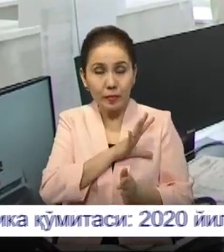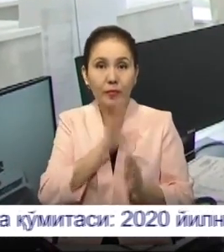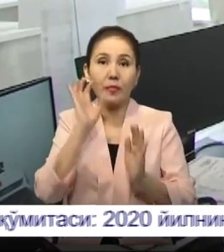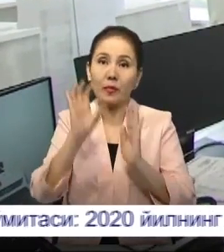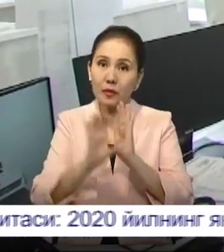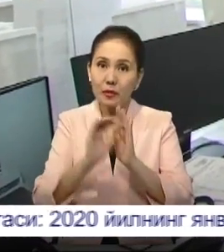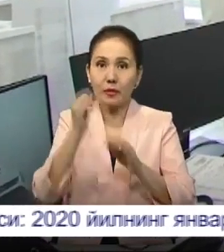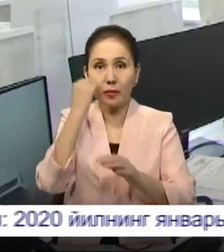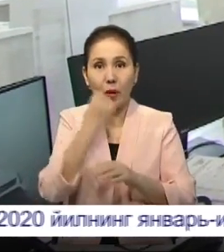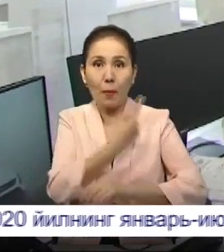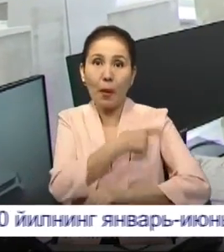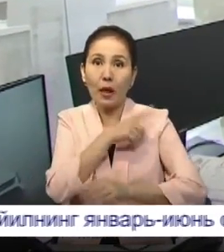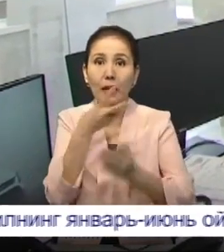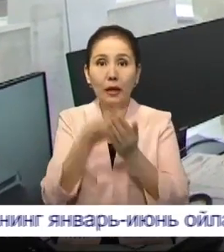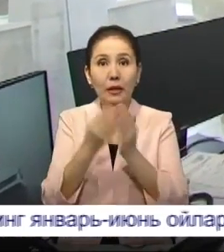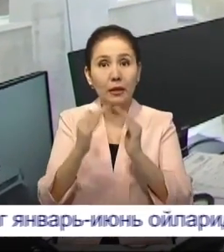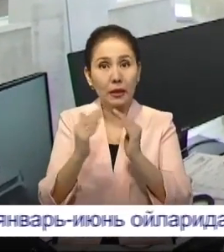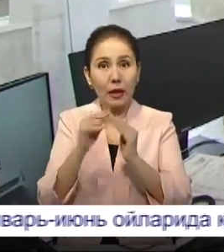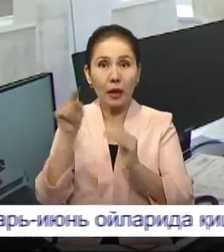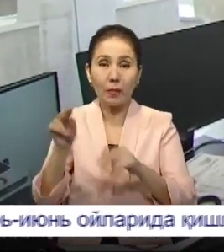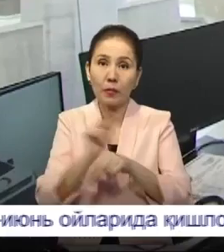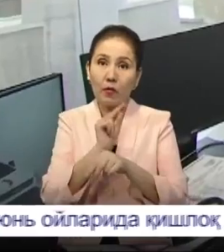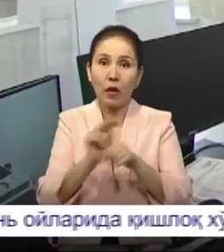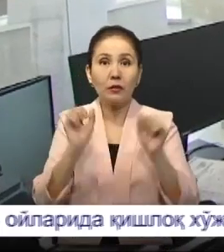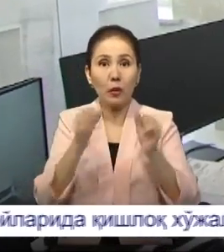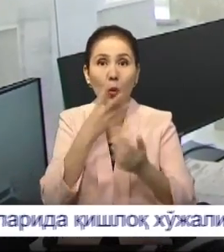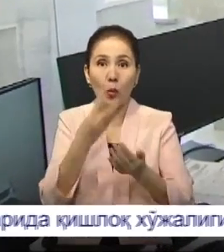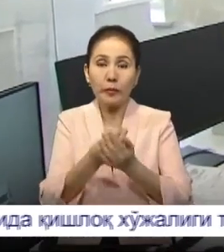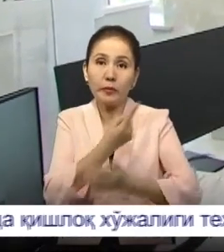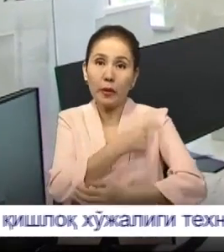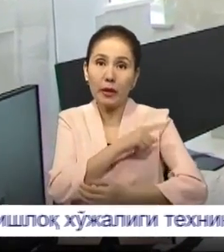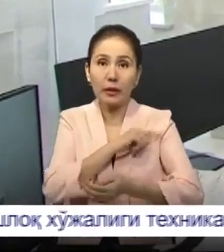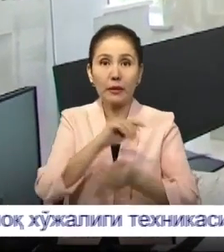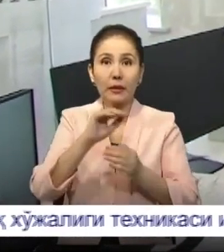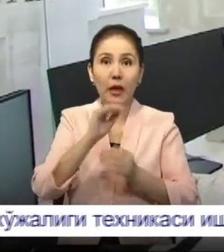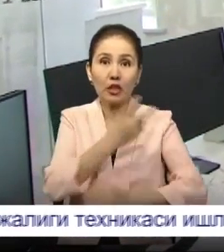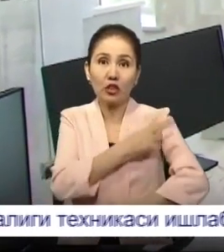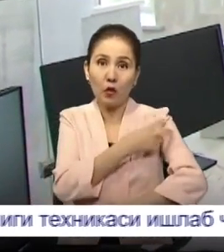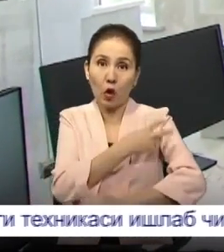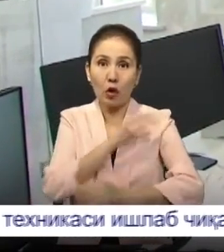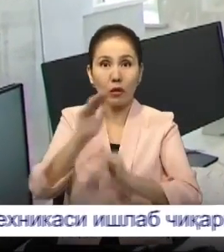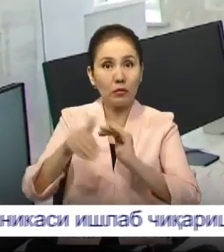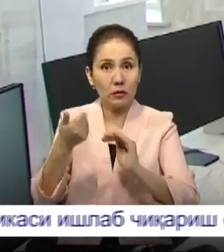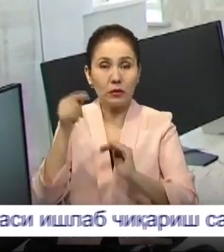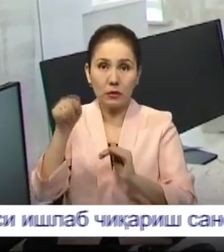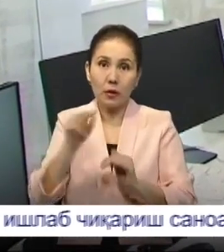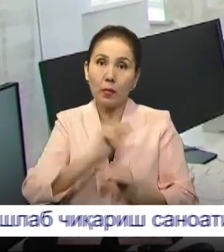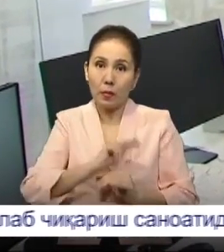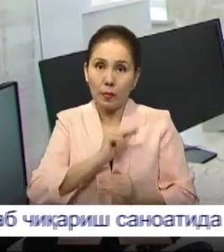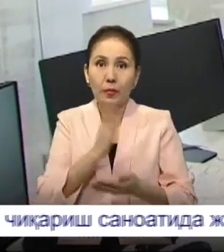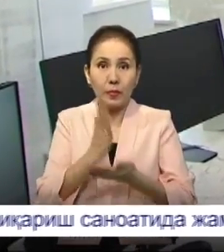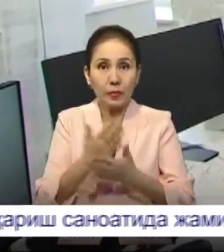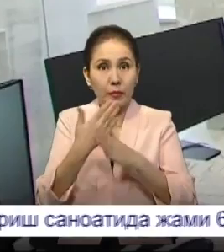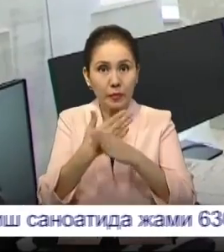Poliklinika sharoitida ham davolanishga ular kirishdi. Poliklinika shifokorlari ham bel bog'lab ishga kirishdi,